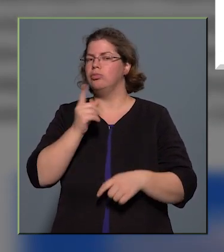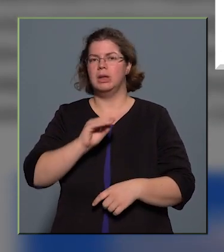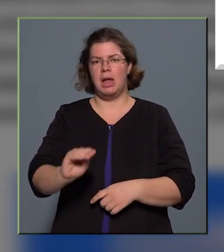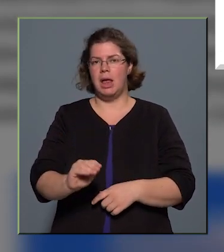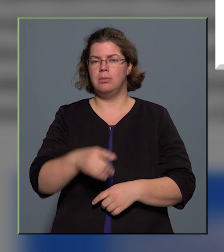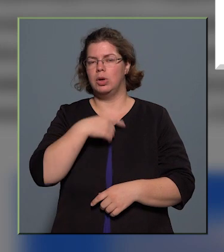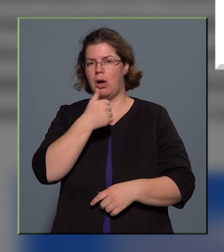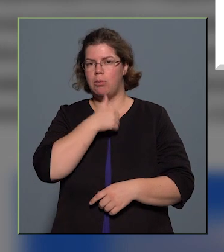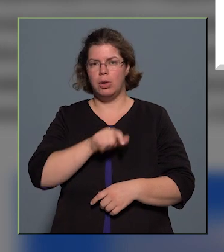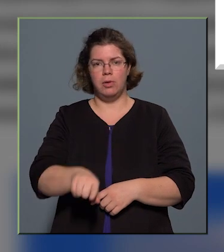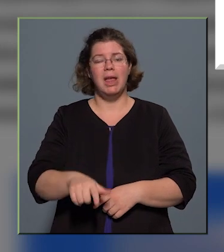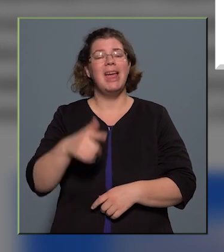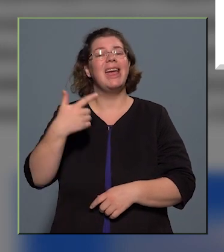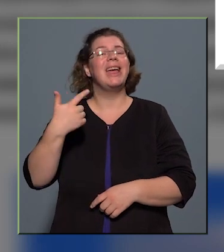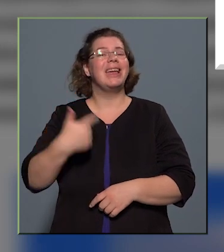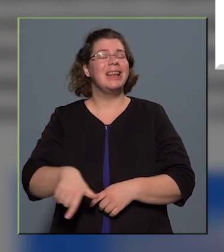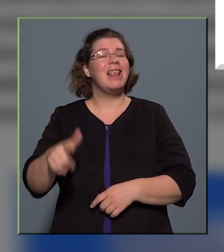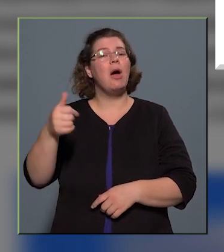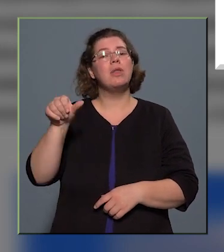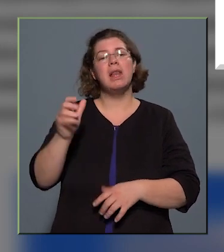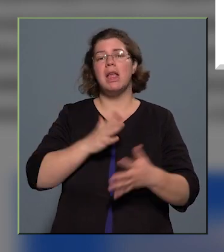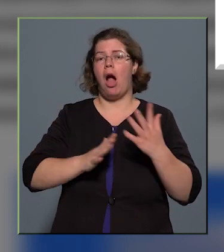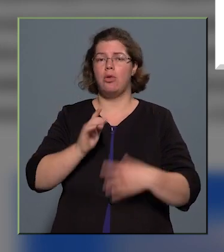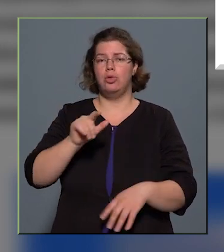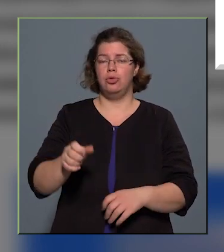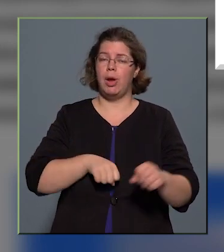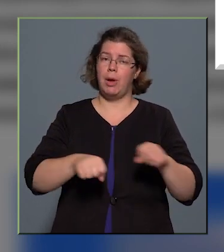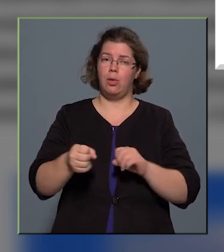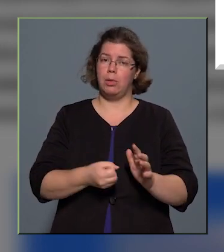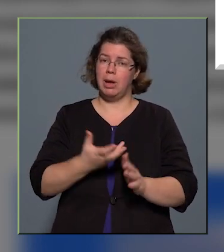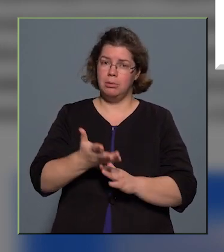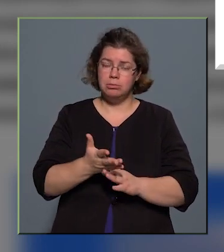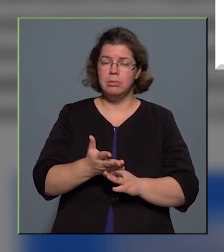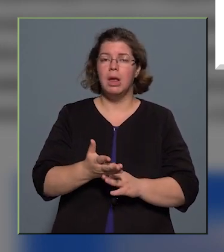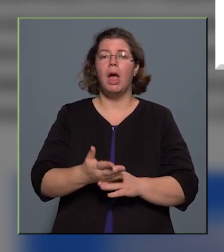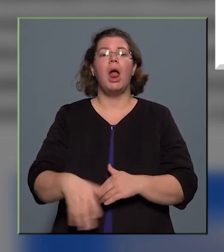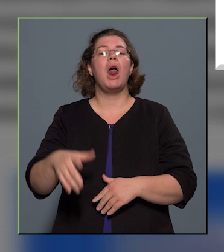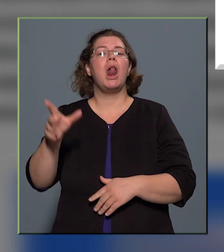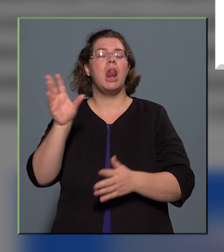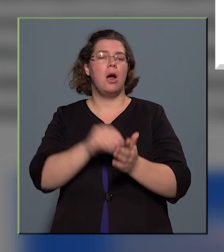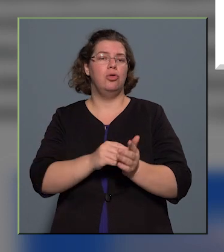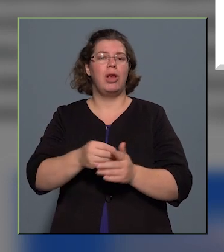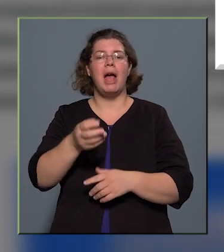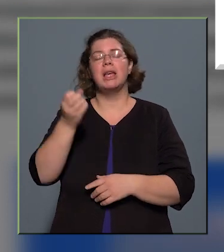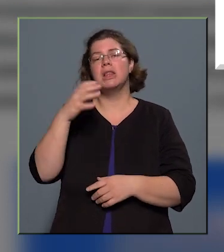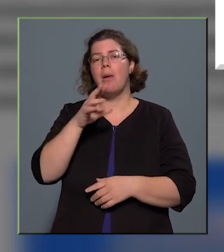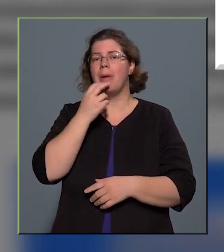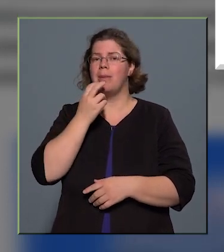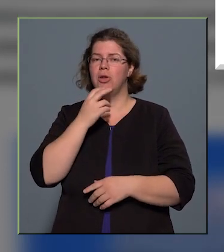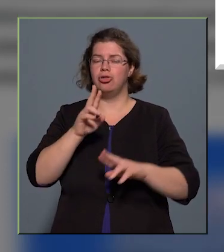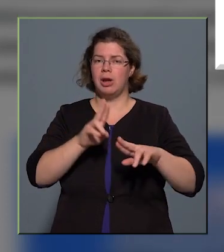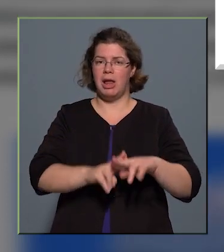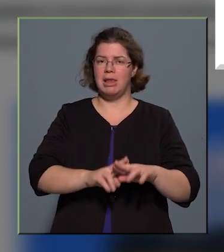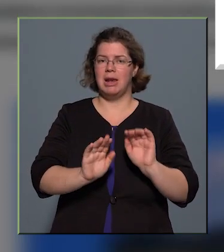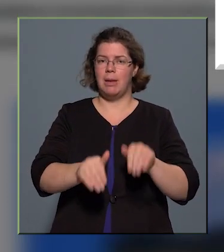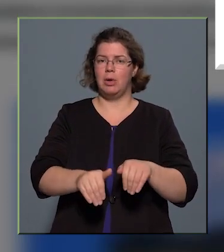a portfólió. 2021. augusztusában tette közzé a kormány a lakossági napelemes rendszerek támogatása és